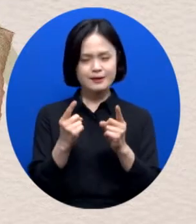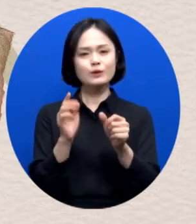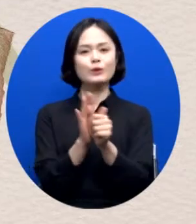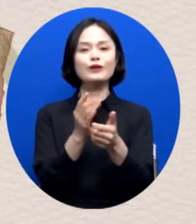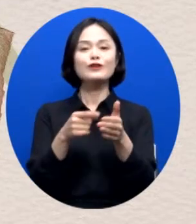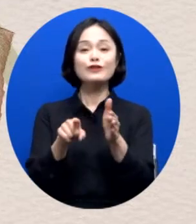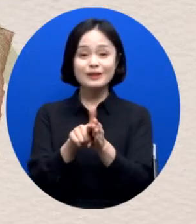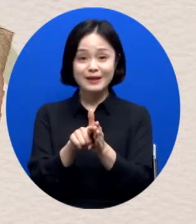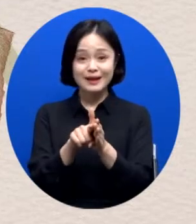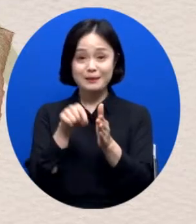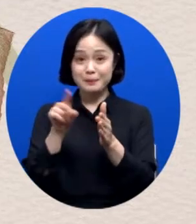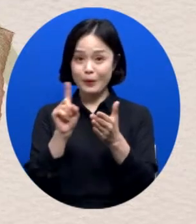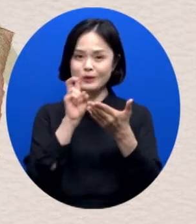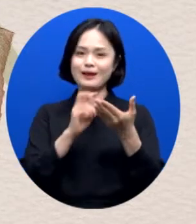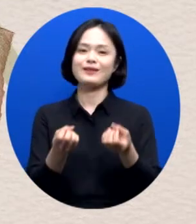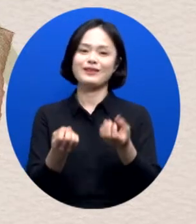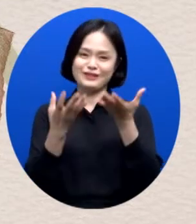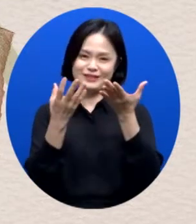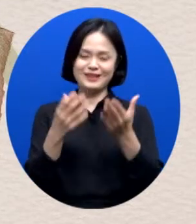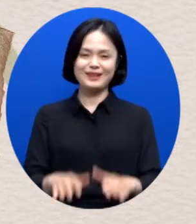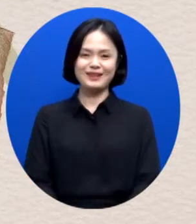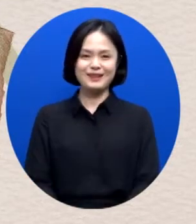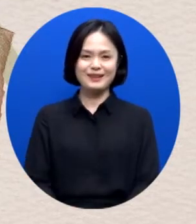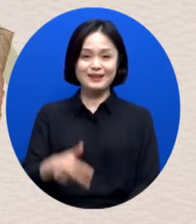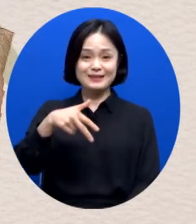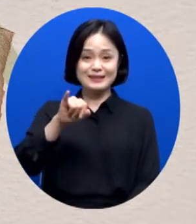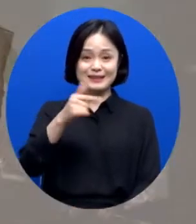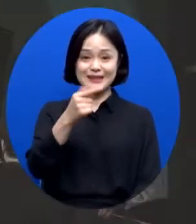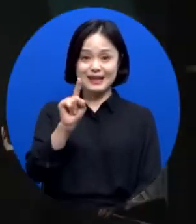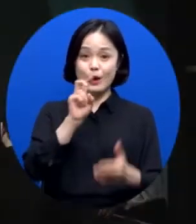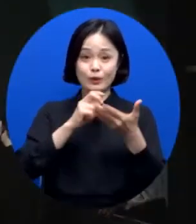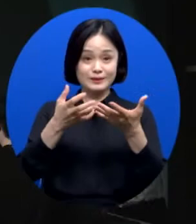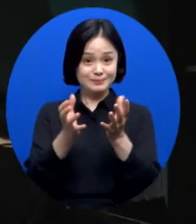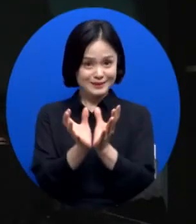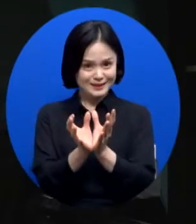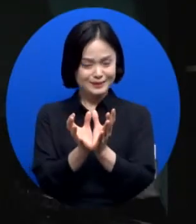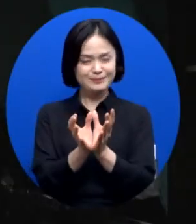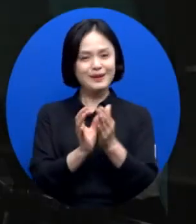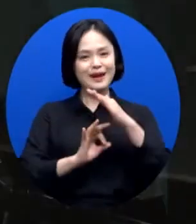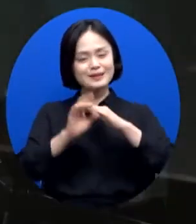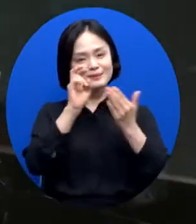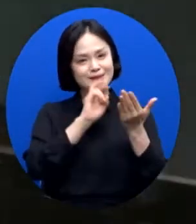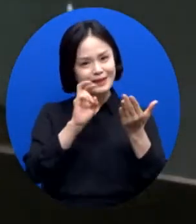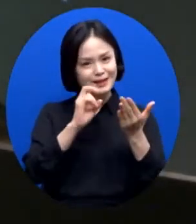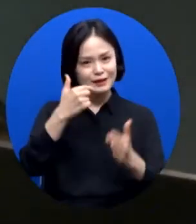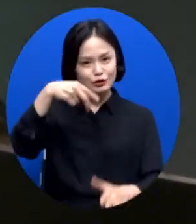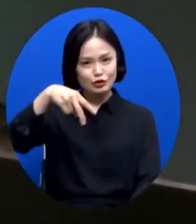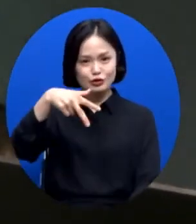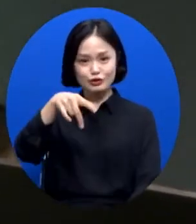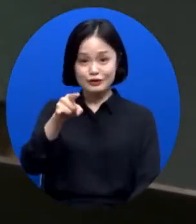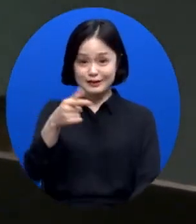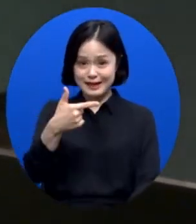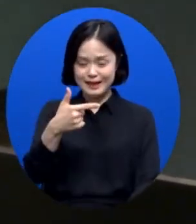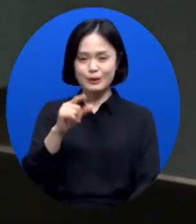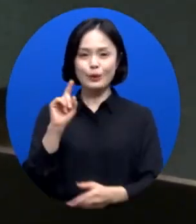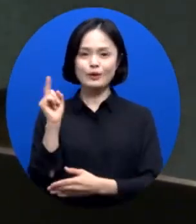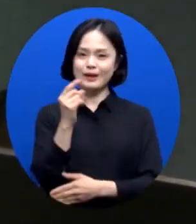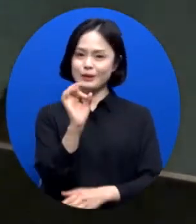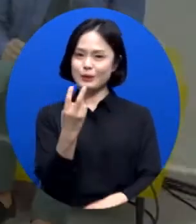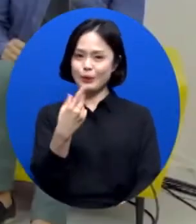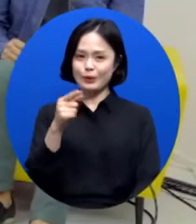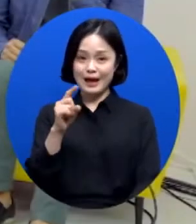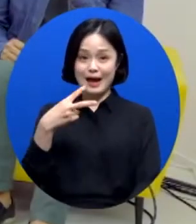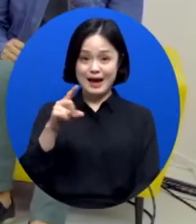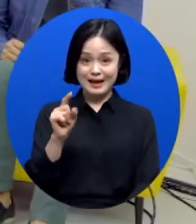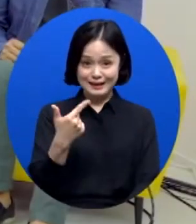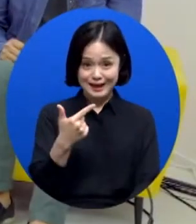목소리에 진아 워십과 함께하는 CTS 아침 찬양, 뉴젠 워십, 다윗과 요나단, 부흥 한국 등